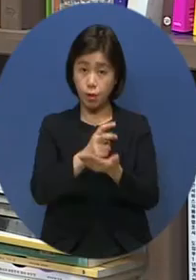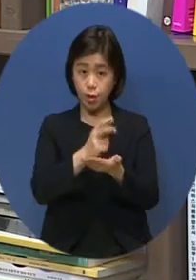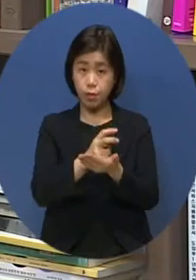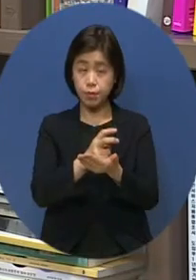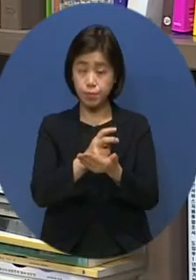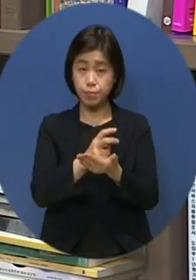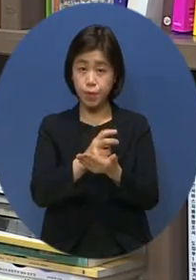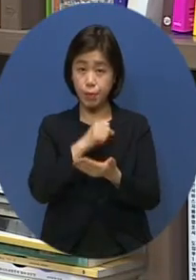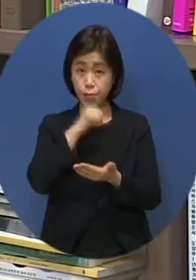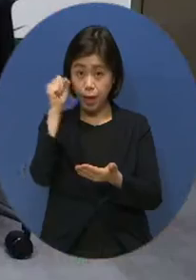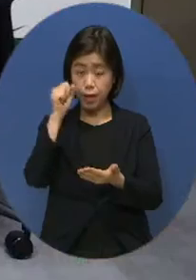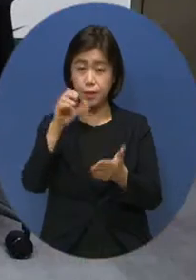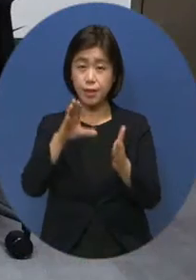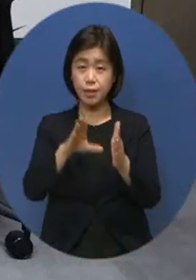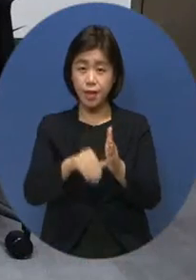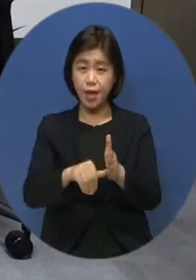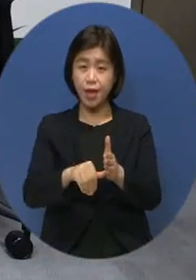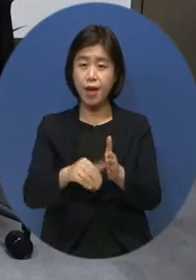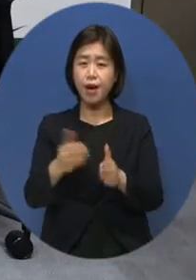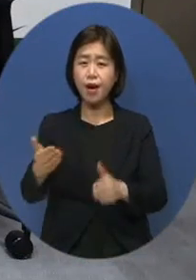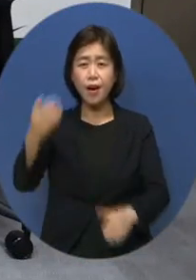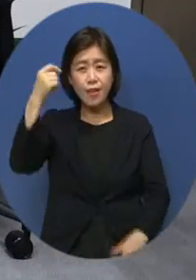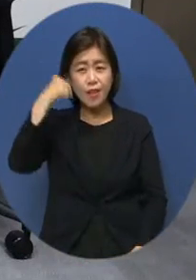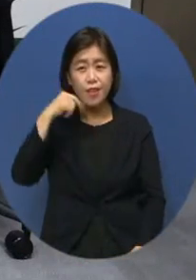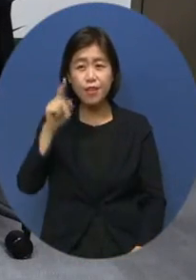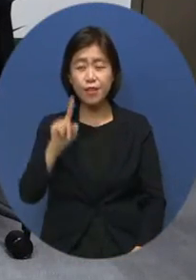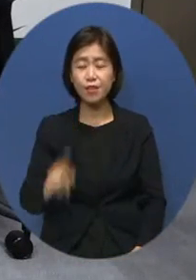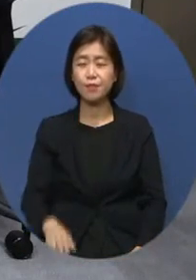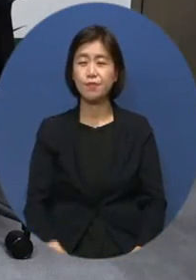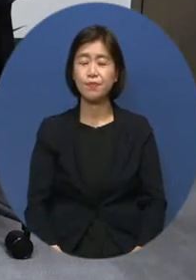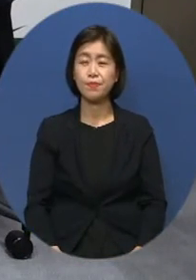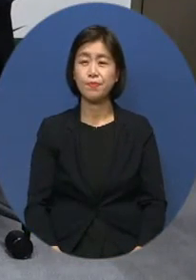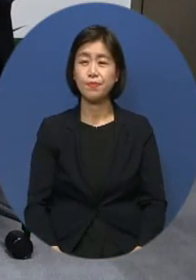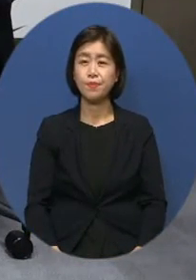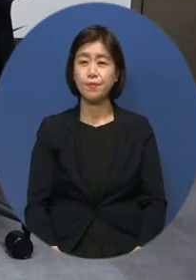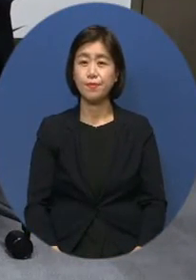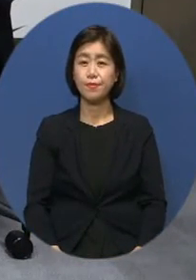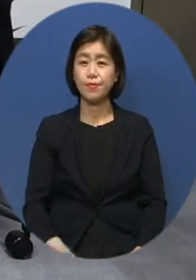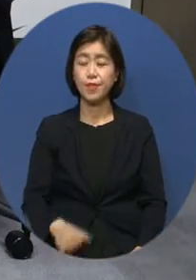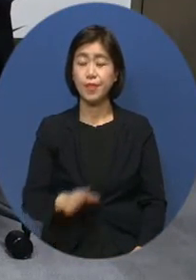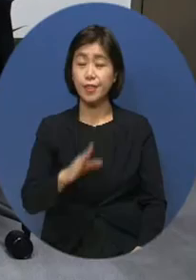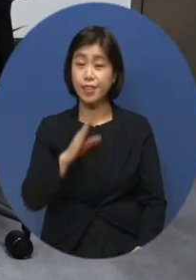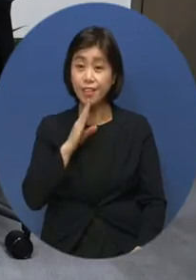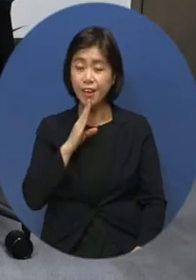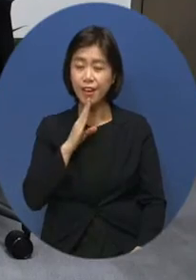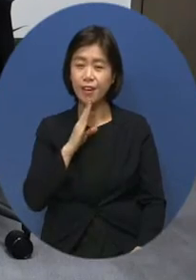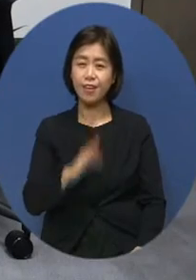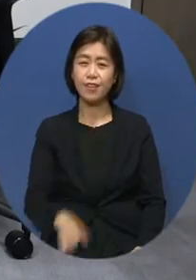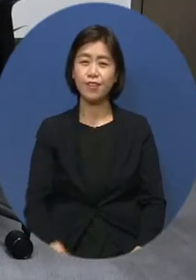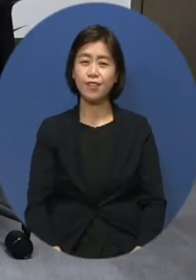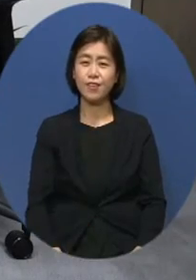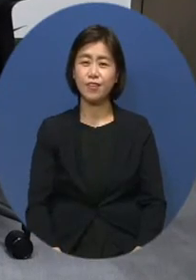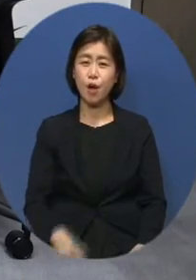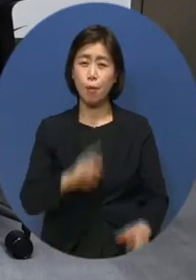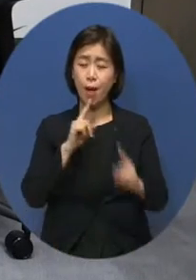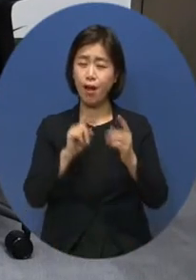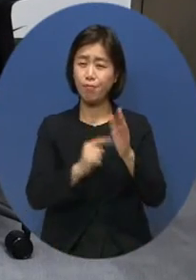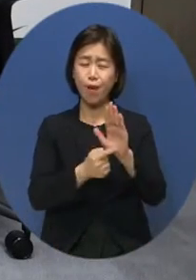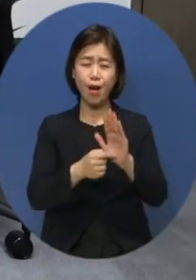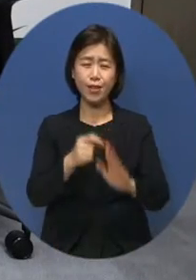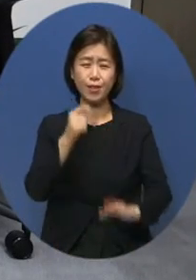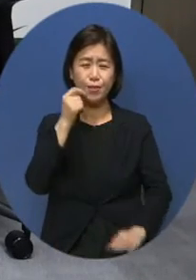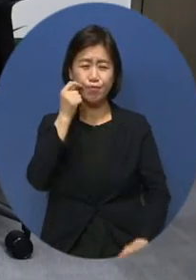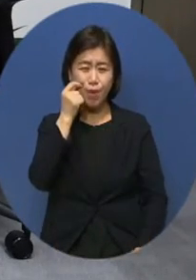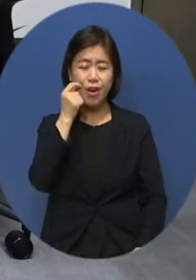문턱을 탁 넘었을 때 네. 그때 그 소감은 어떠셨나요? 진짜 약간 말할 수 없는